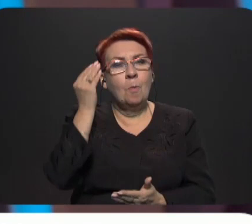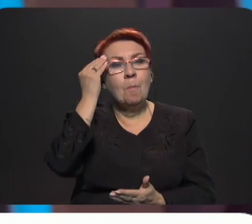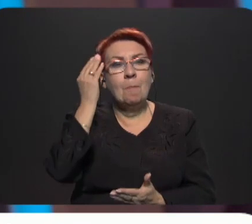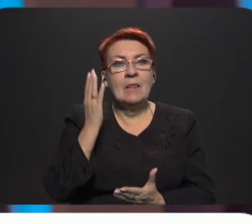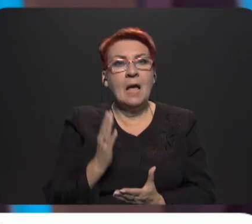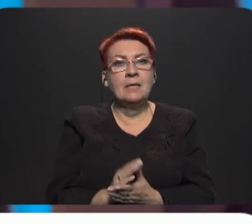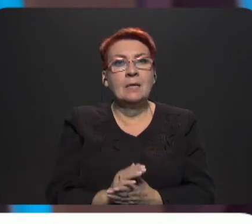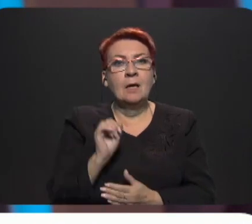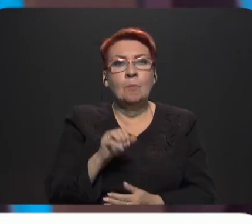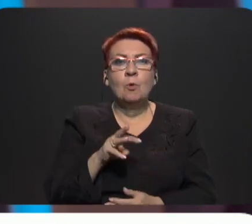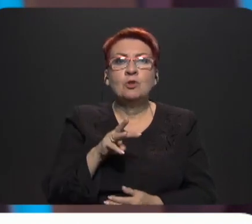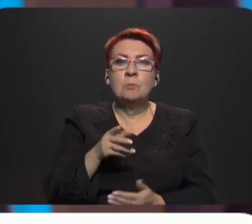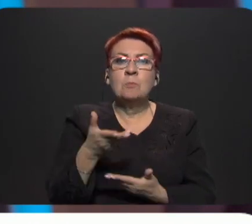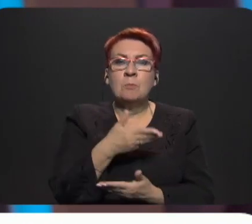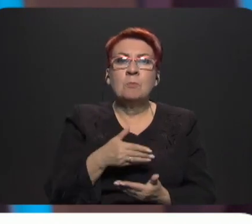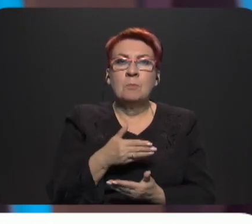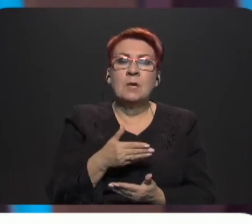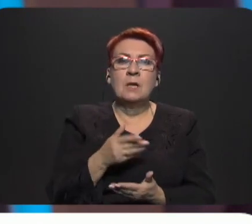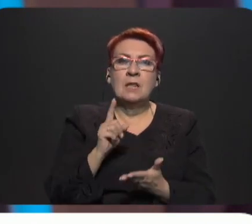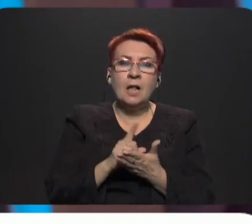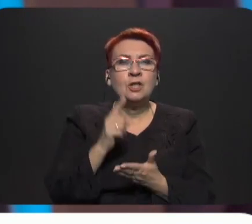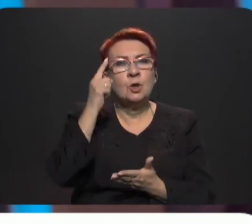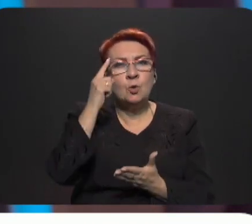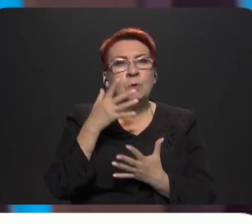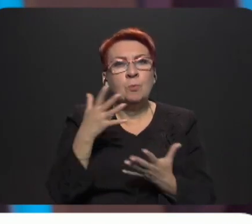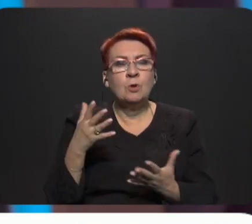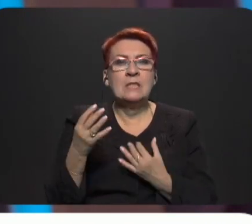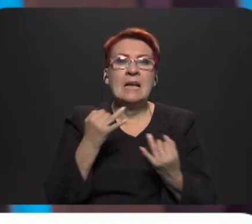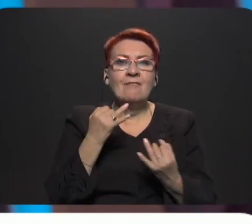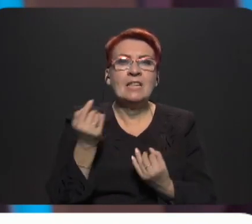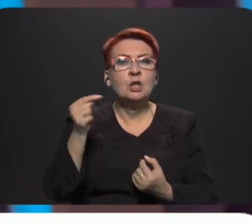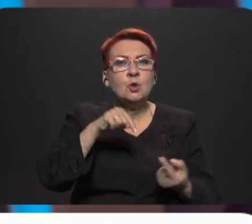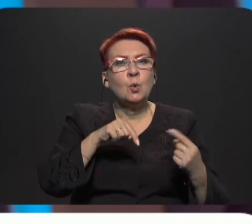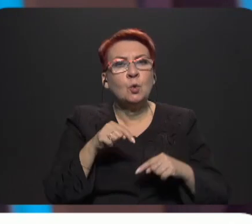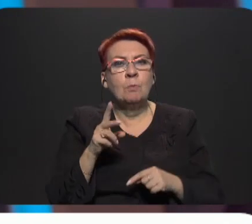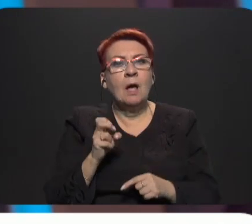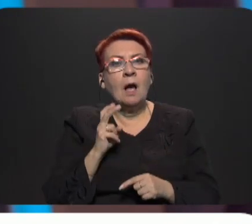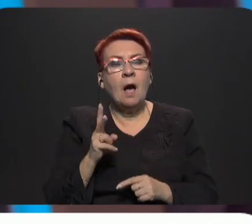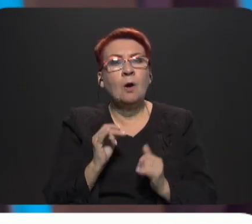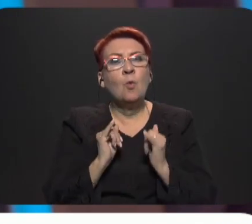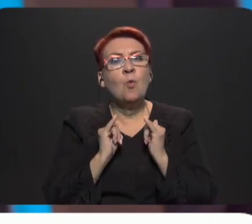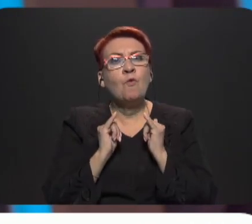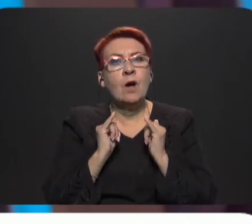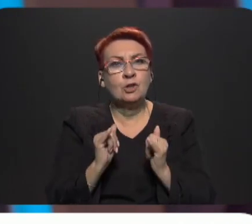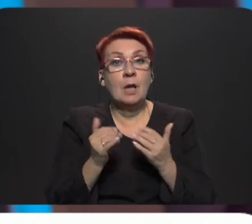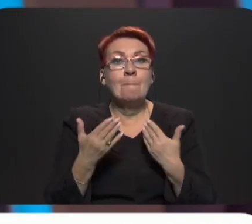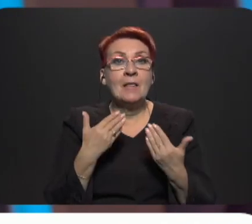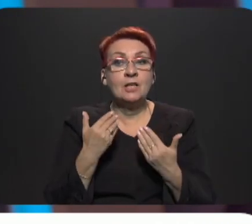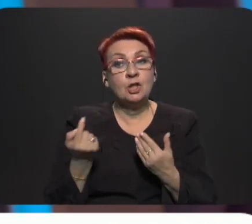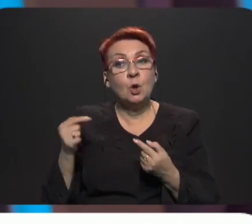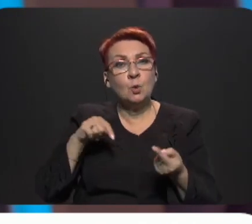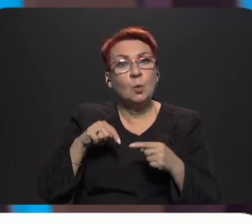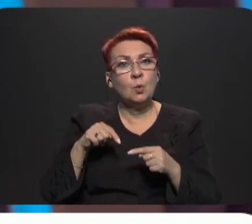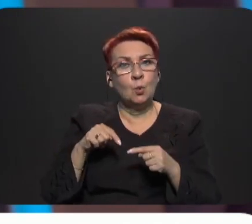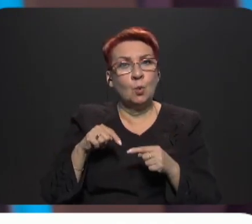Может быть, мы чаще и правда должны задумываться и говорить друг с другом о том, как уважительно по отношению друг к другу надо